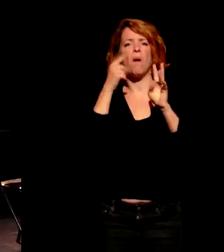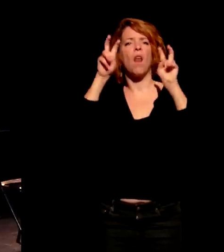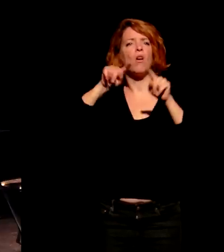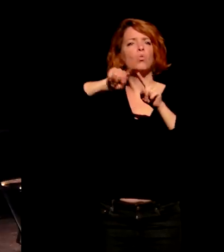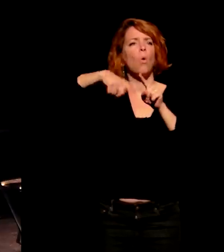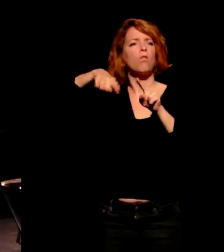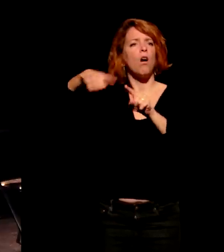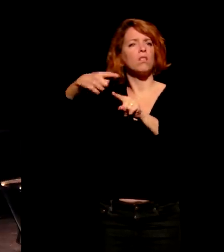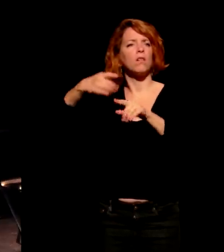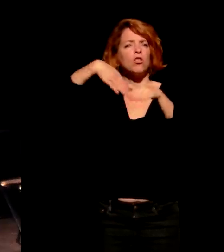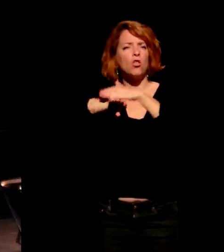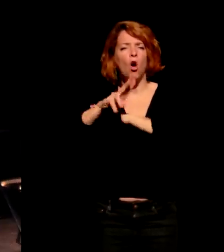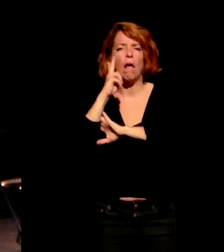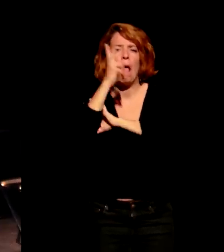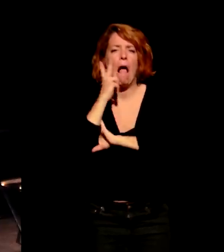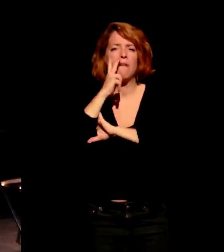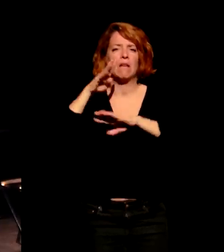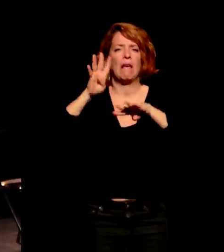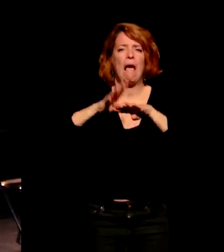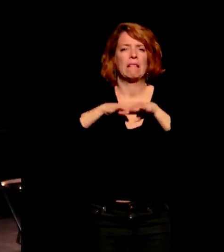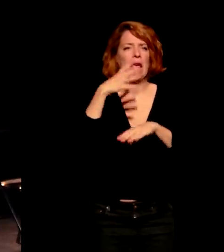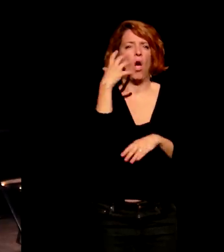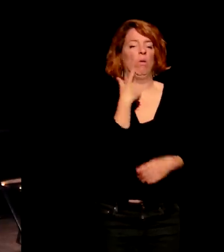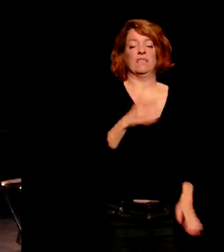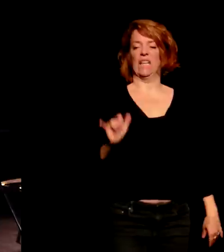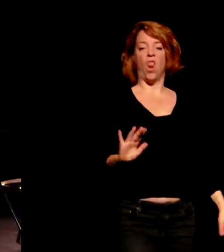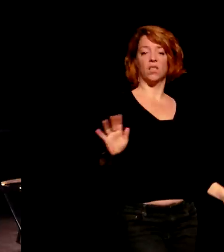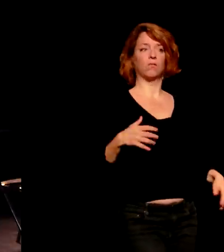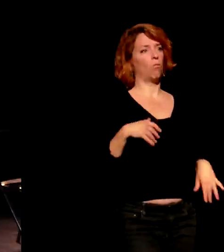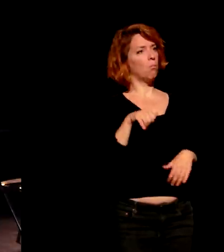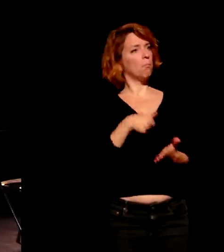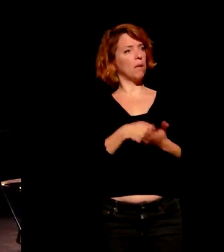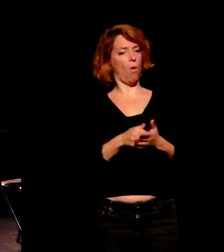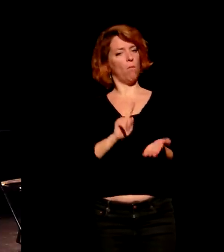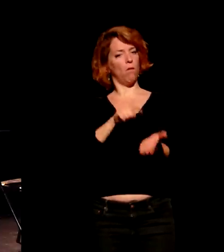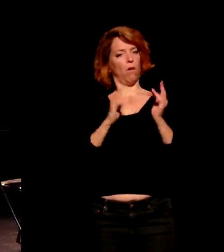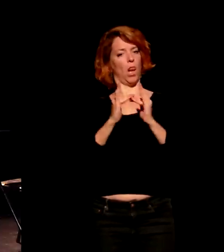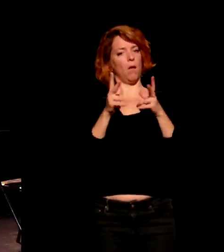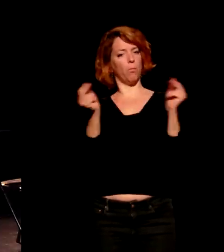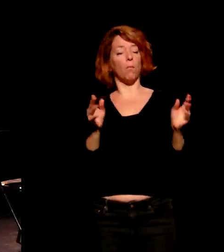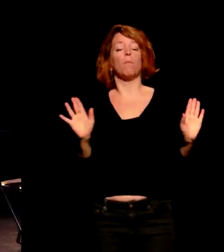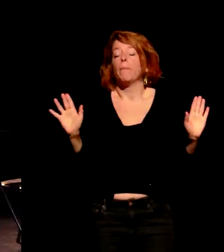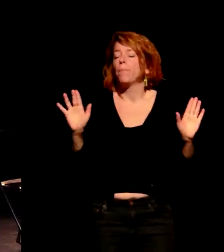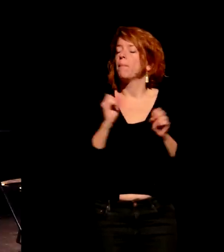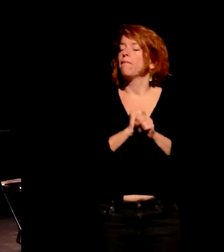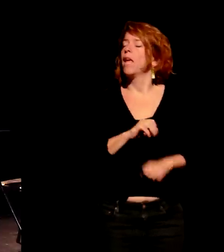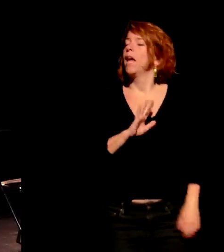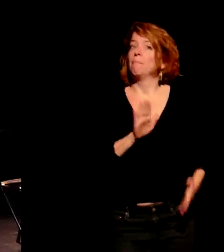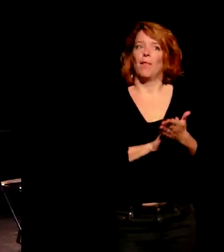quartiers populaires, ou qui sont sales en plus. Enfin, ah, c'est dégueulasse. On pourrait au moins faire ça proprement. Oh là là, pardon.